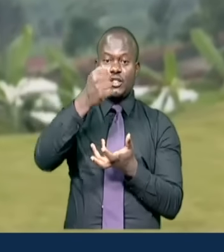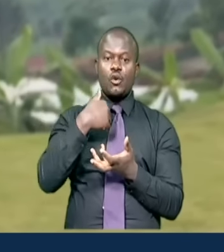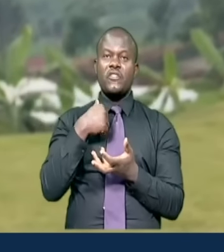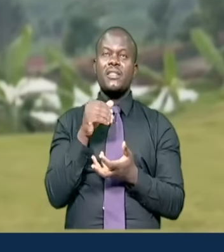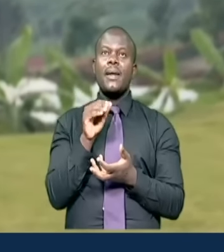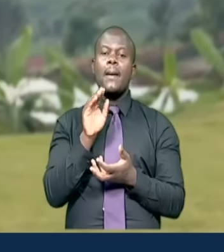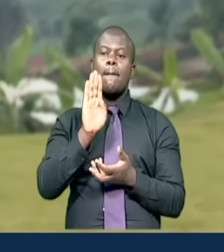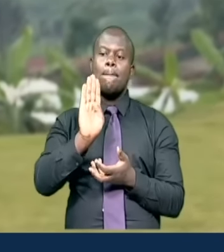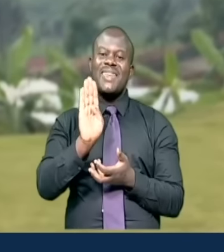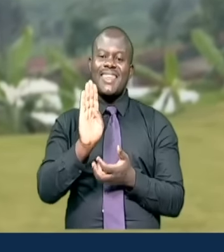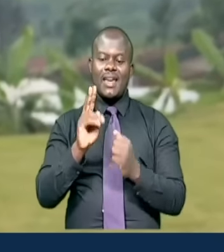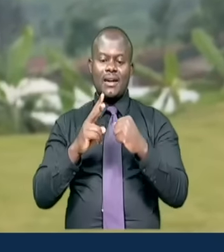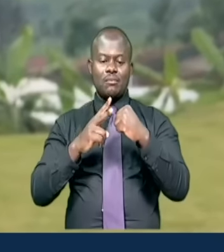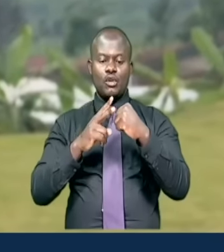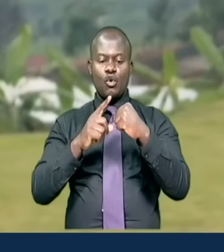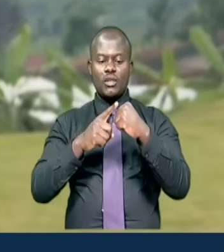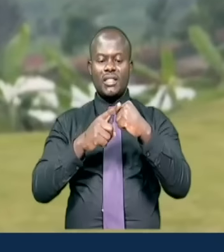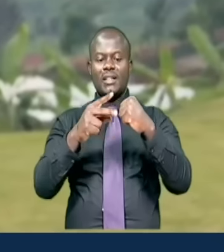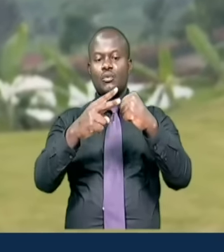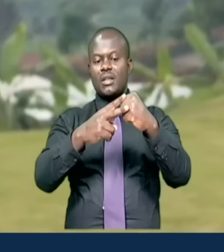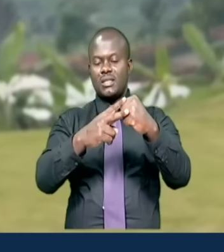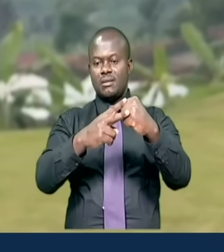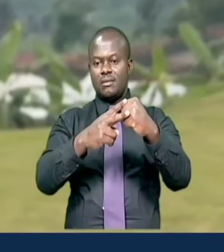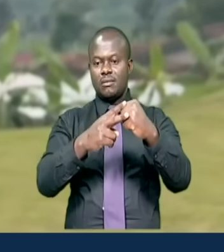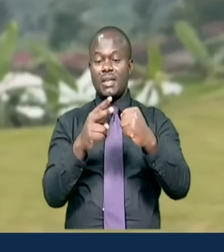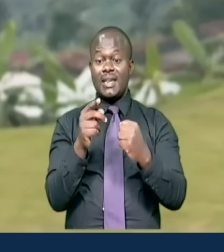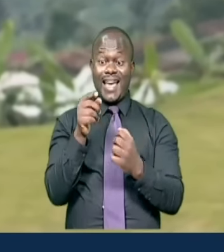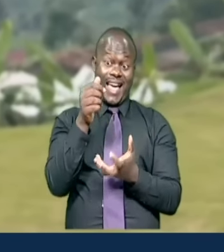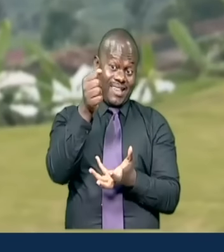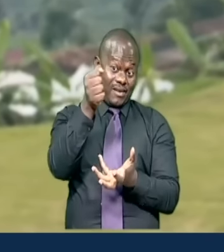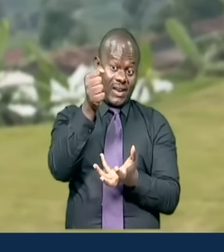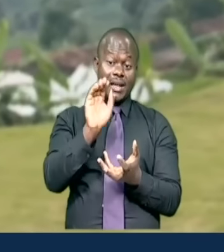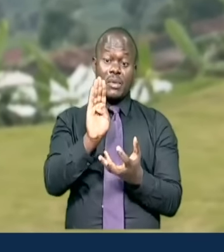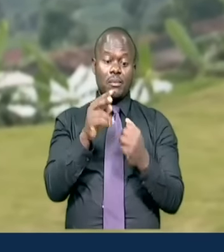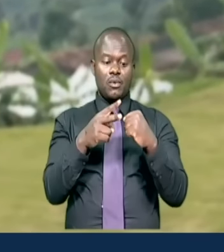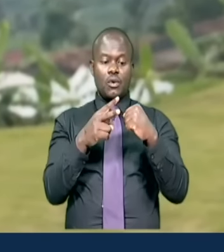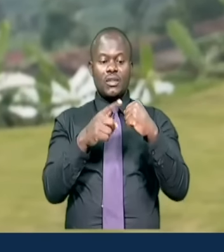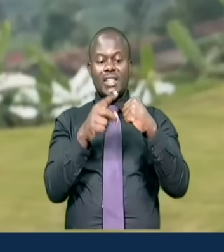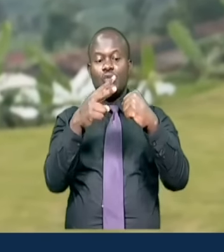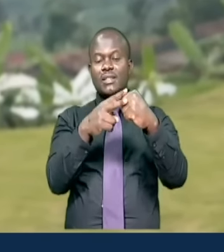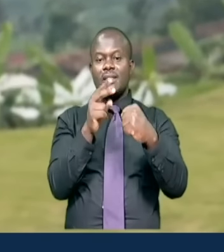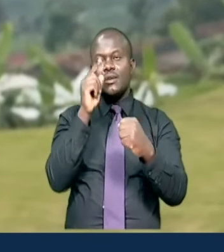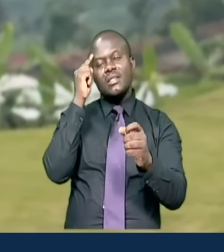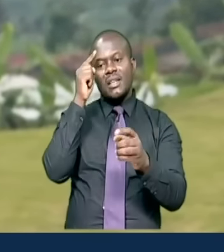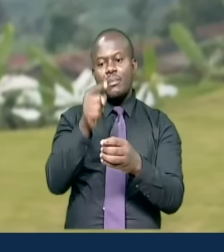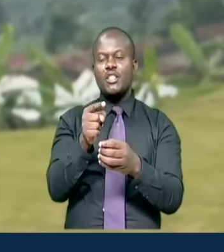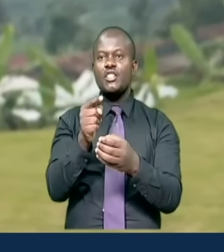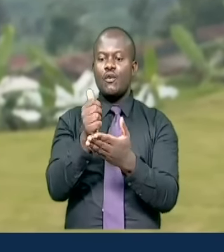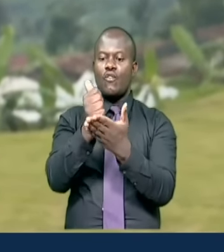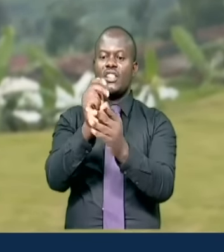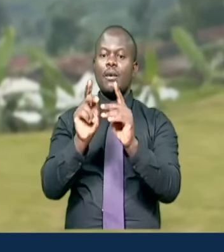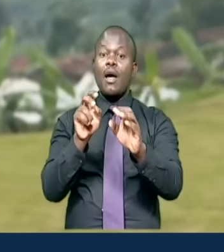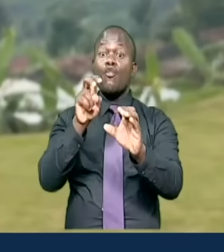miliyari 67 ziri mu bikorwa byo gukura abaturage mu bukene. Ubwo ni ukuvuga ngo dufashe imyaka 2